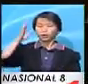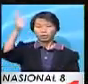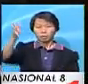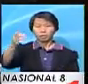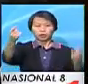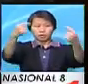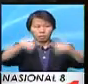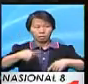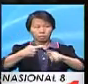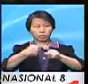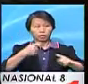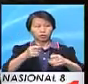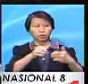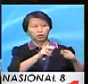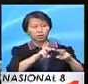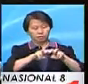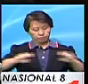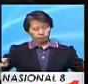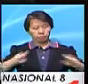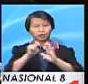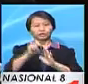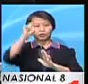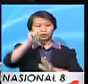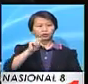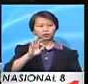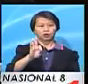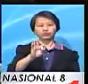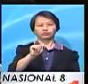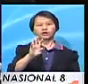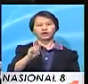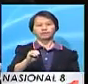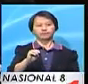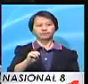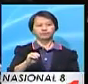hadir adalah dari kepimpinan tertinggi Persatuan Bola